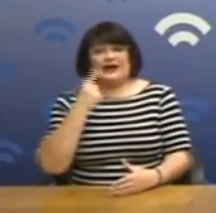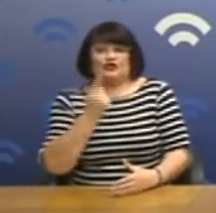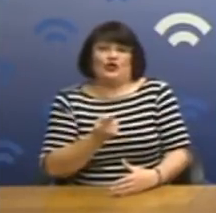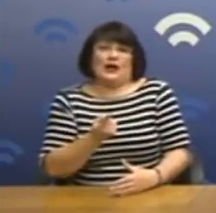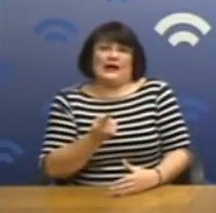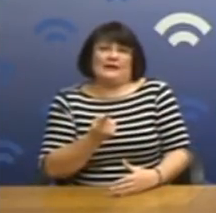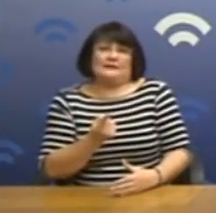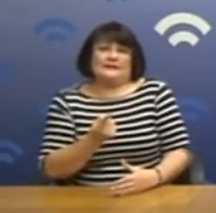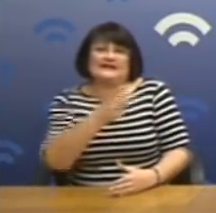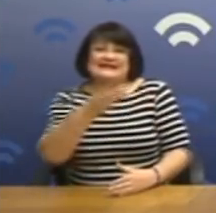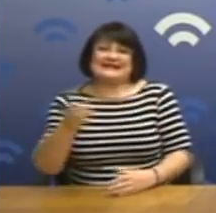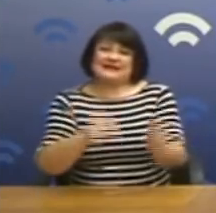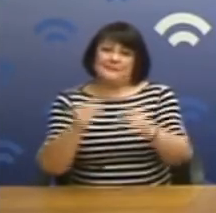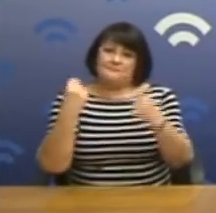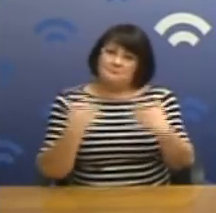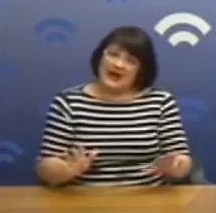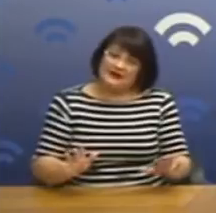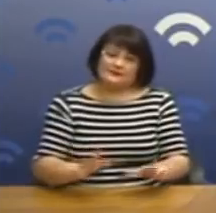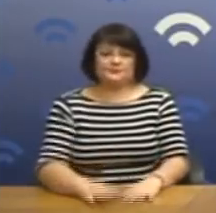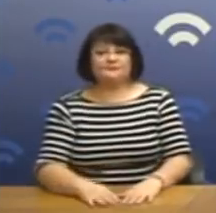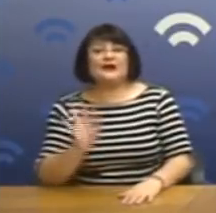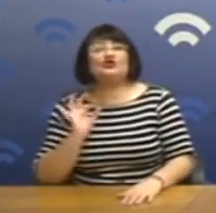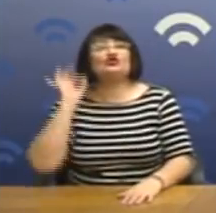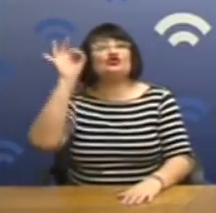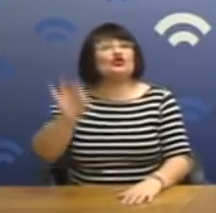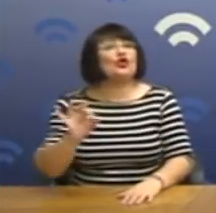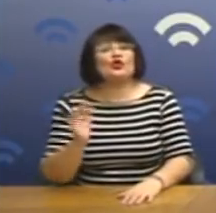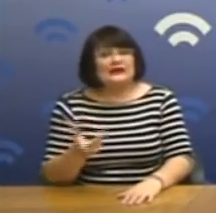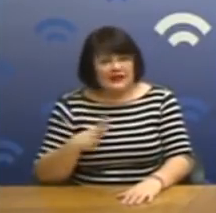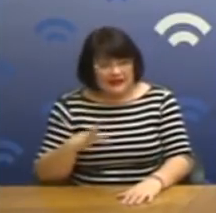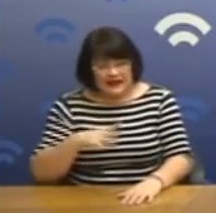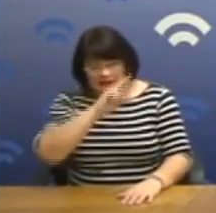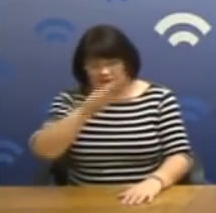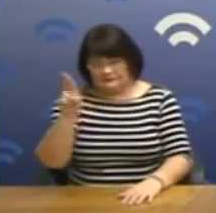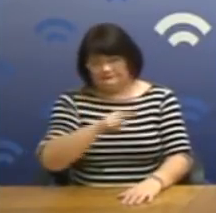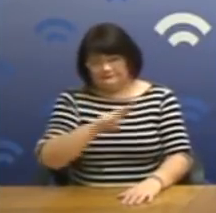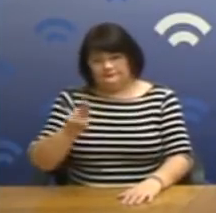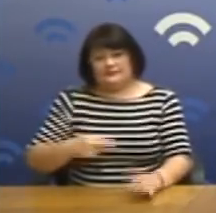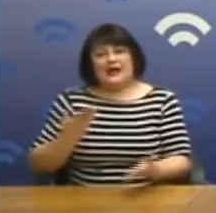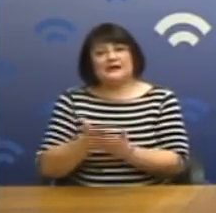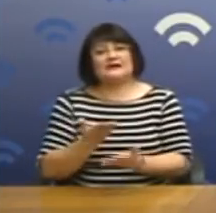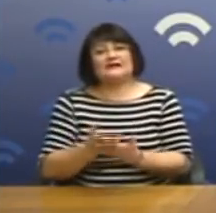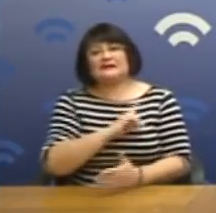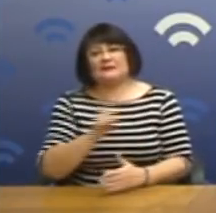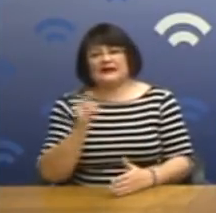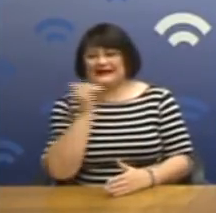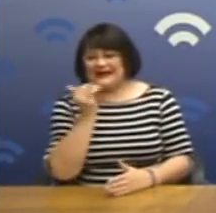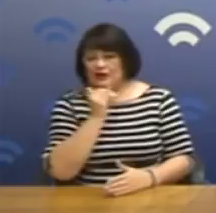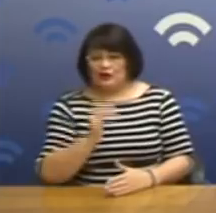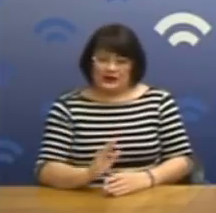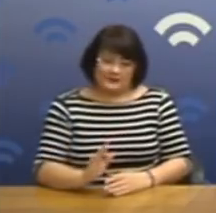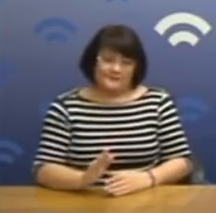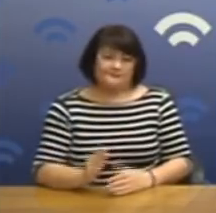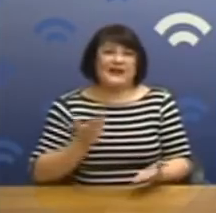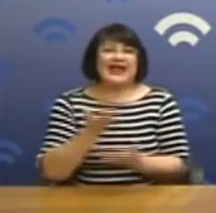ήδη ψηφίσει και ο ΣΥΡΙΖΑ. Στοχεύεται με όλα αυτά στο να απορρίπτονται μαζικά και με συνοπτικές διαδικασίες